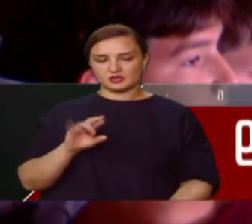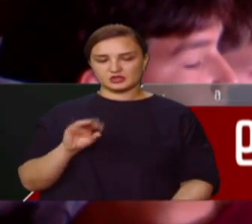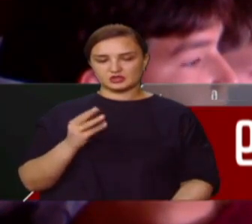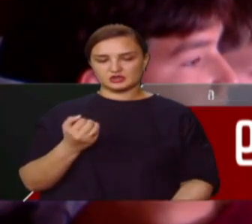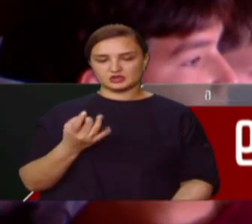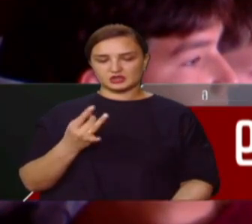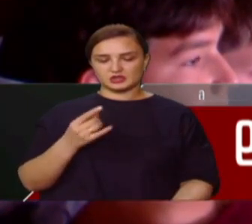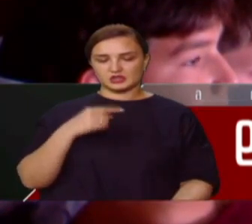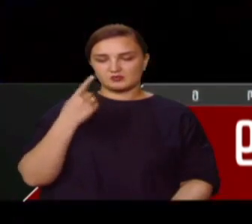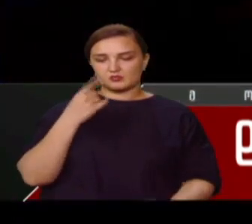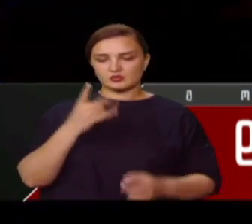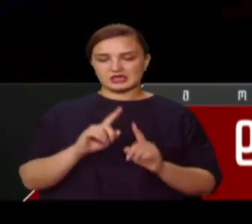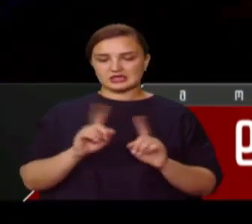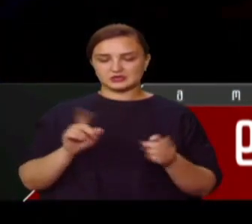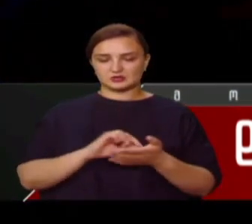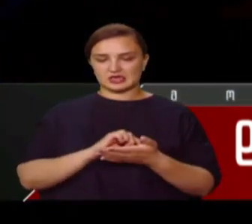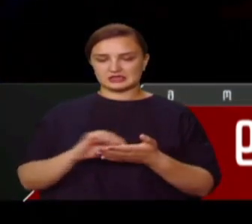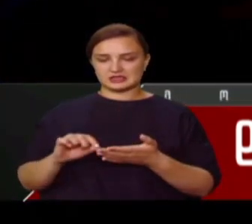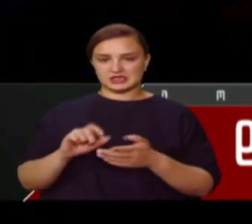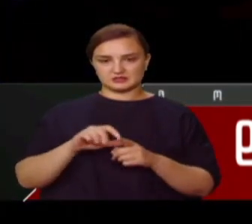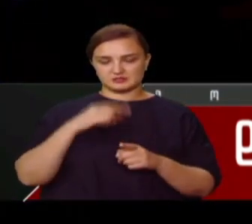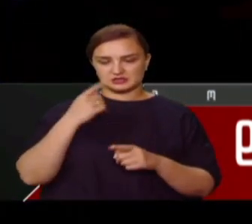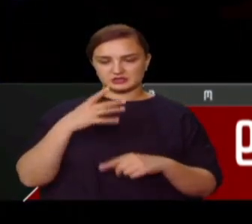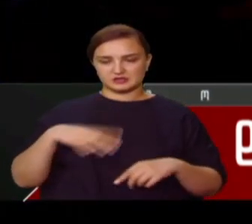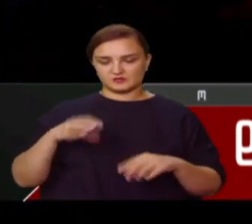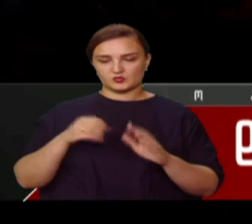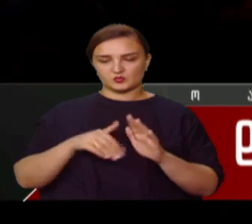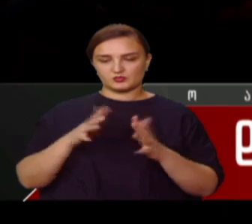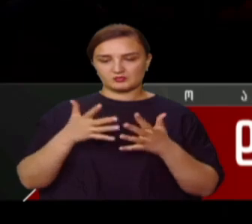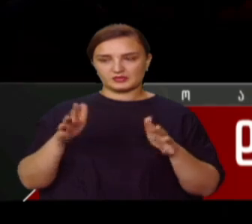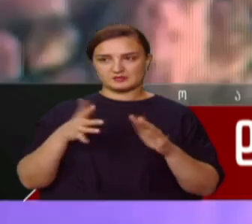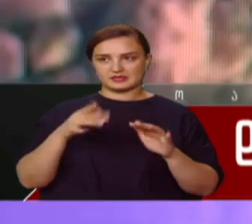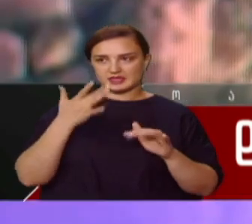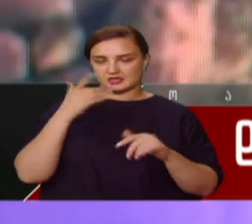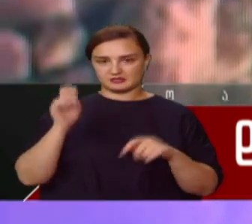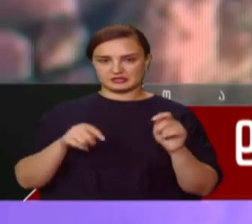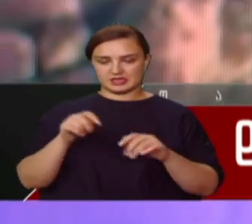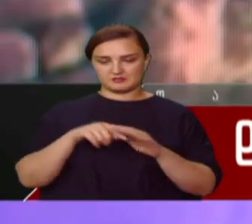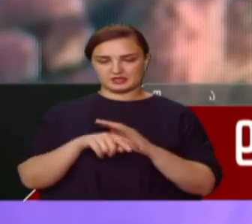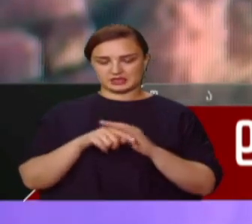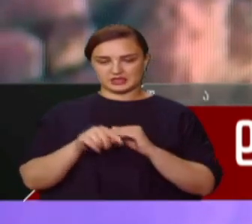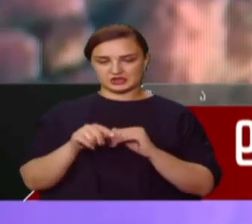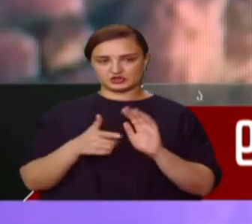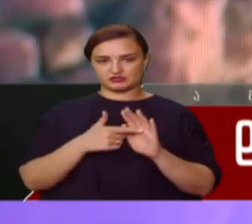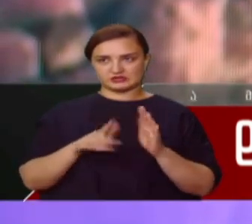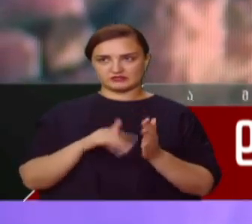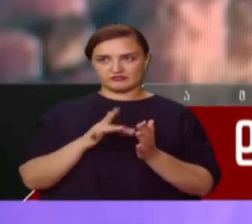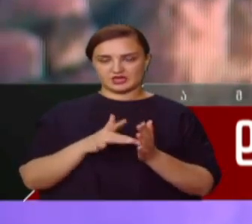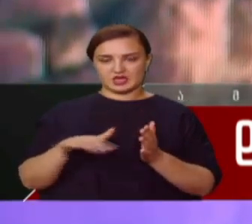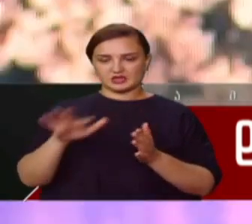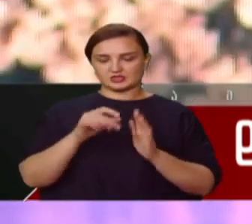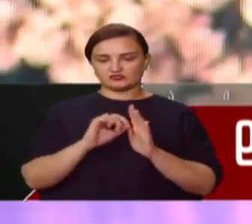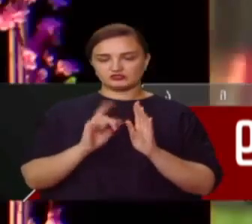magnisha gansakutrebit khazgasasmelia is fakti rom sakartveloshi upro da upro meti emigranti brundeba. Ხონიზიებაზე შვიდ ქვეყანაში მცხოვრებ